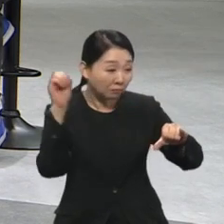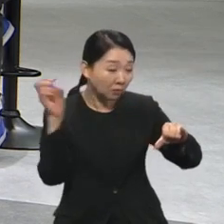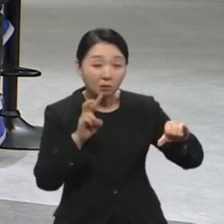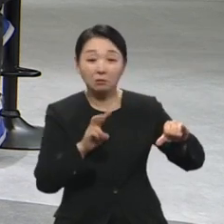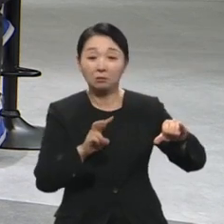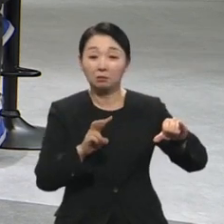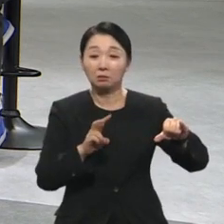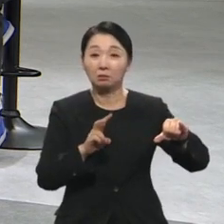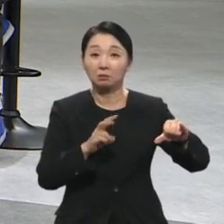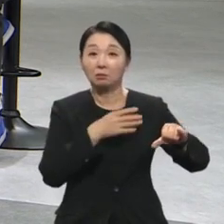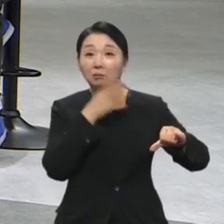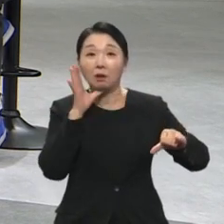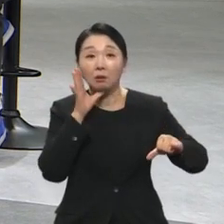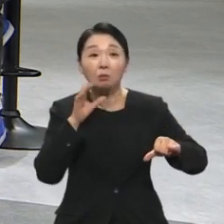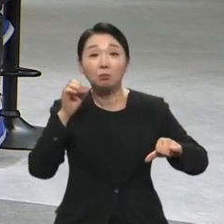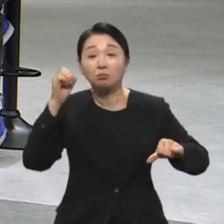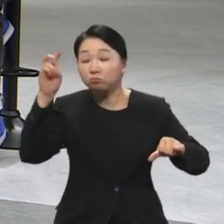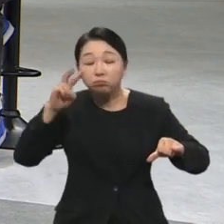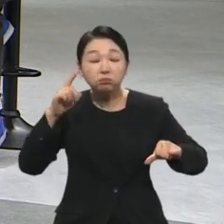여기서 그